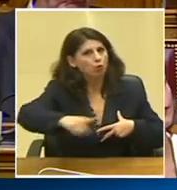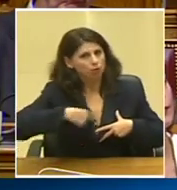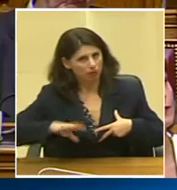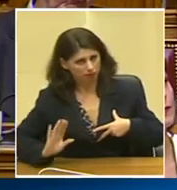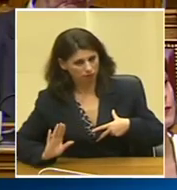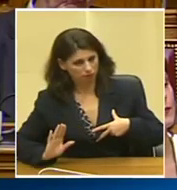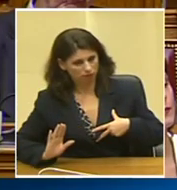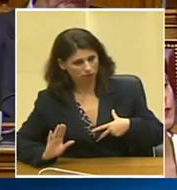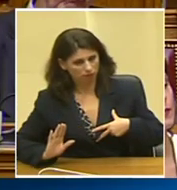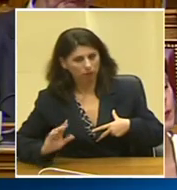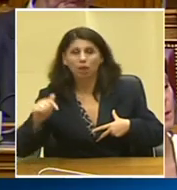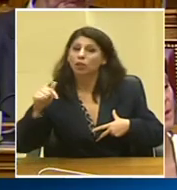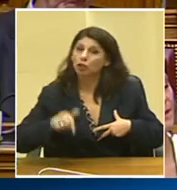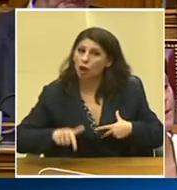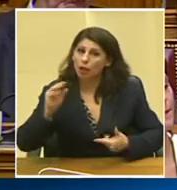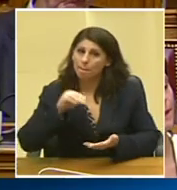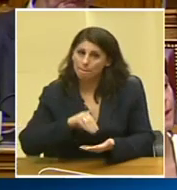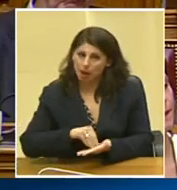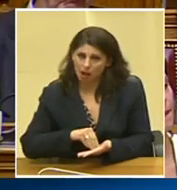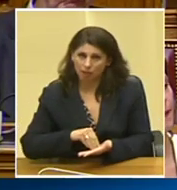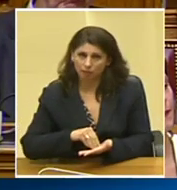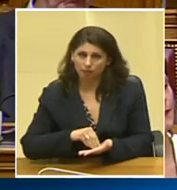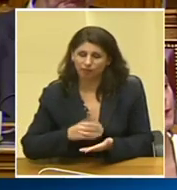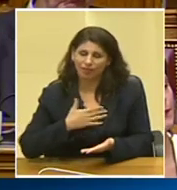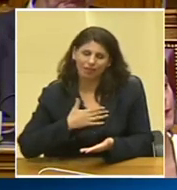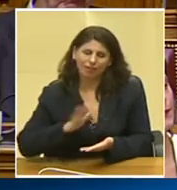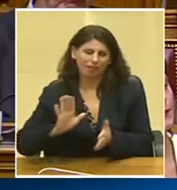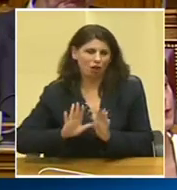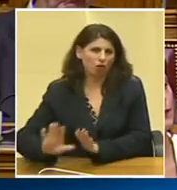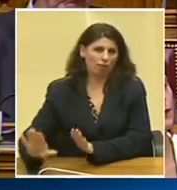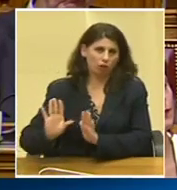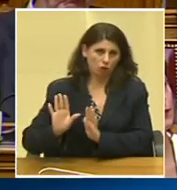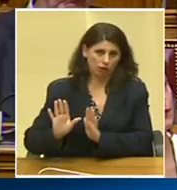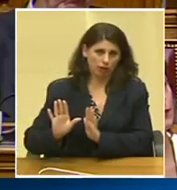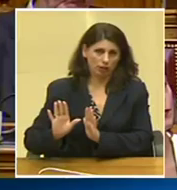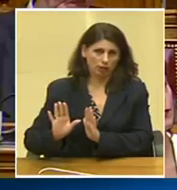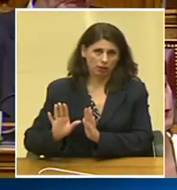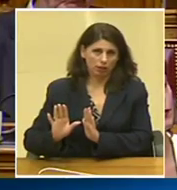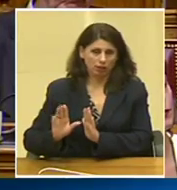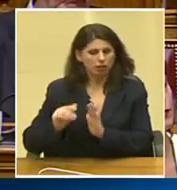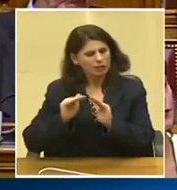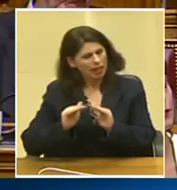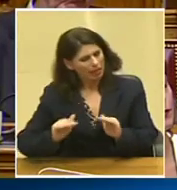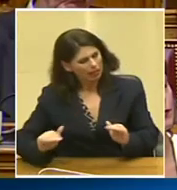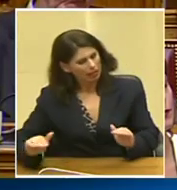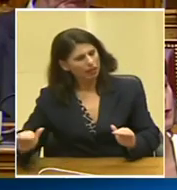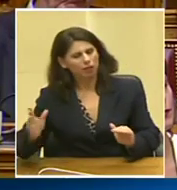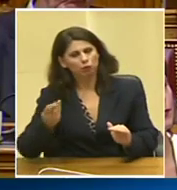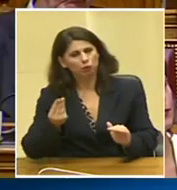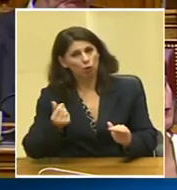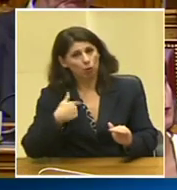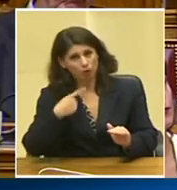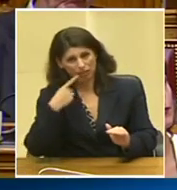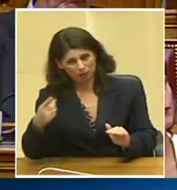Έρχομαι τώρα ξανά, γιατί δεν θέλω να το αφήσω έτσι, σε ήρεμους τόνους αυτή τη φορά, να σας